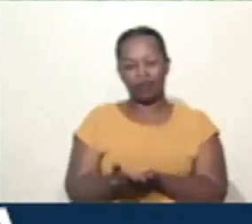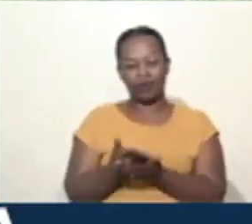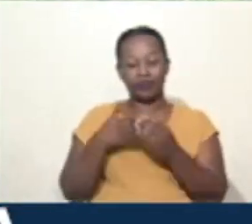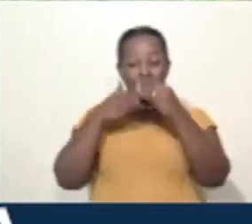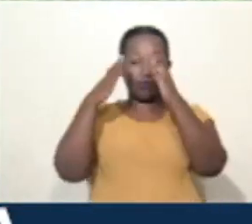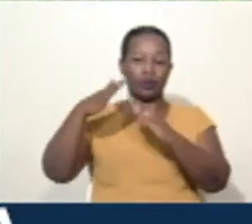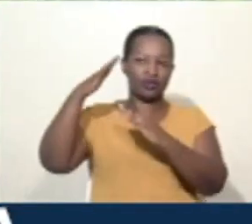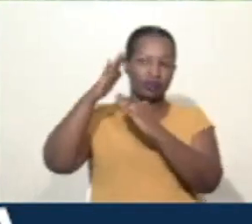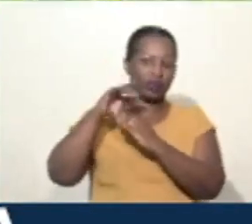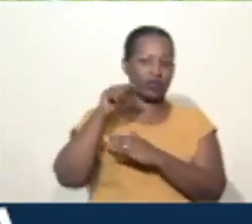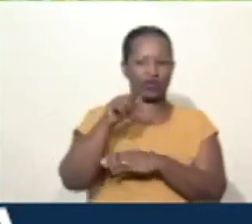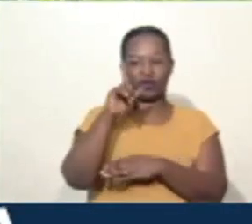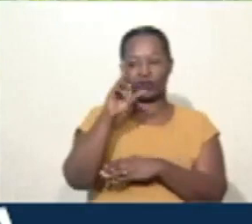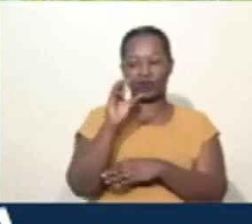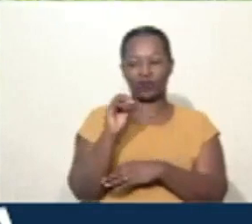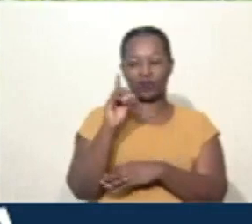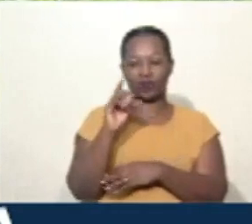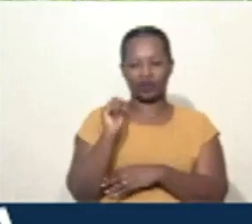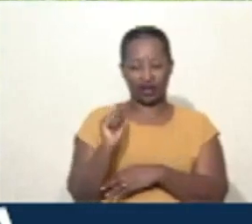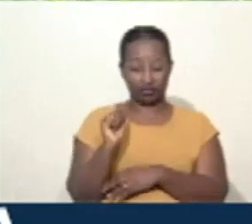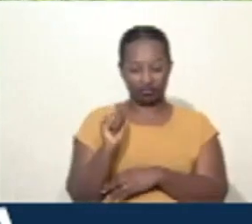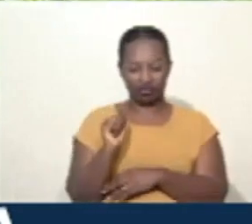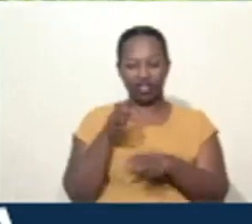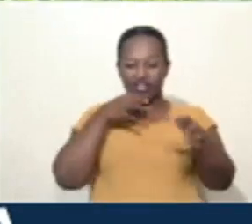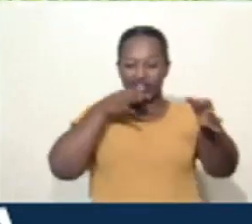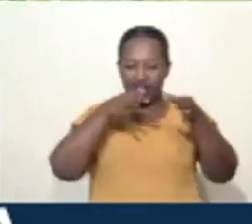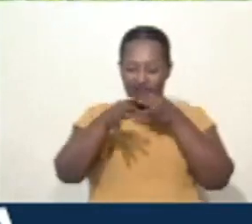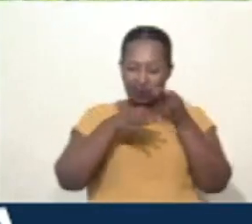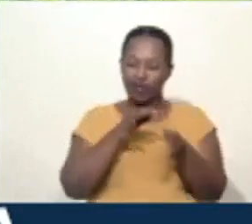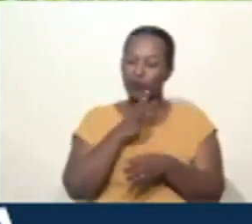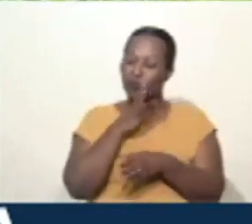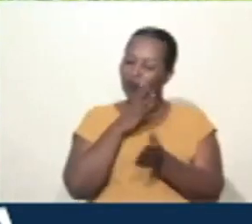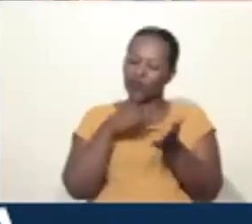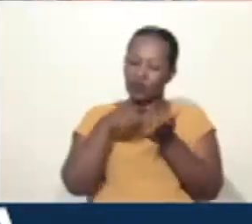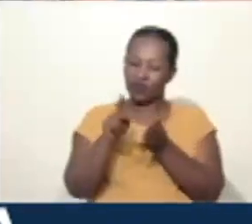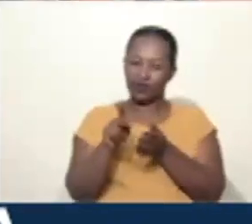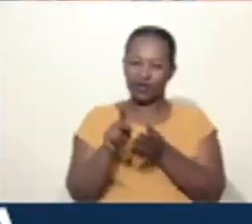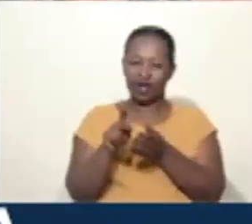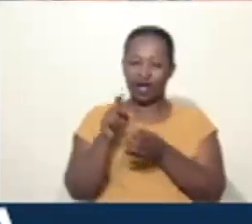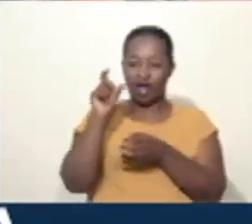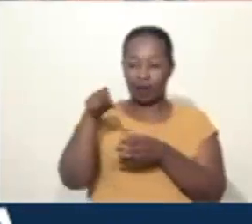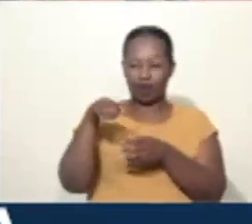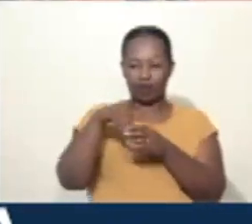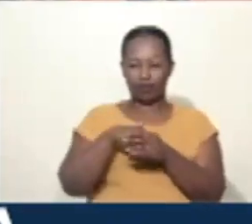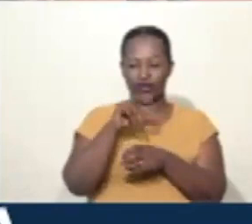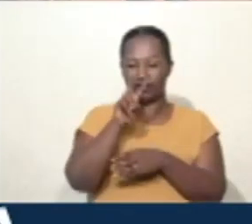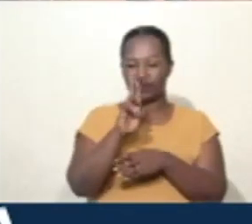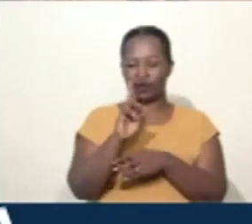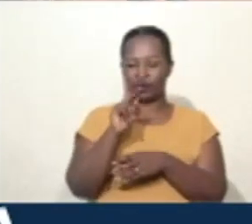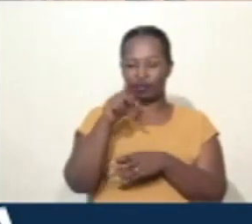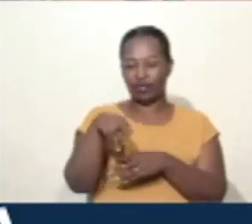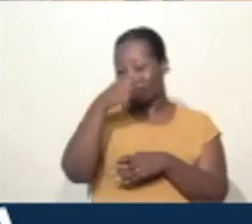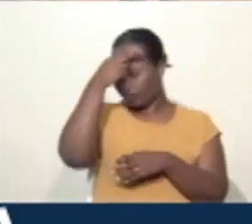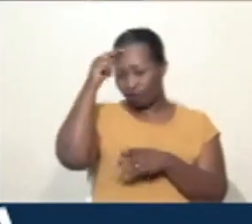Umuyobozi mukuru w'iki kigo cya Roda nyina wa Gaga Claudine yasobanuye ko gukererwa guha amafaranga abagenerwa bikorwa ba VUP byaterwaga